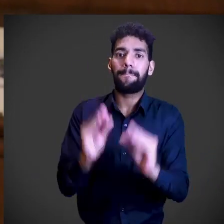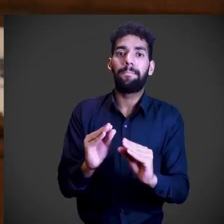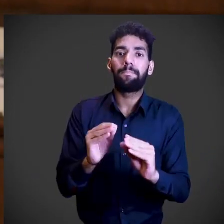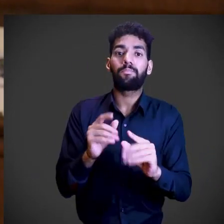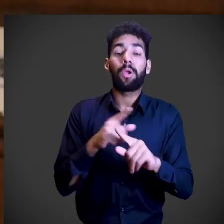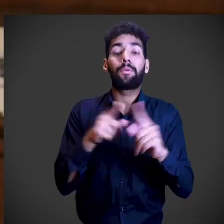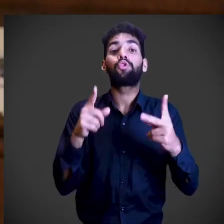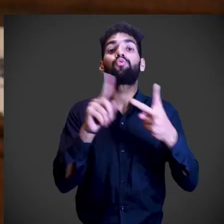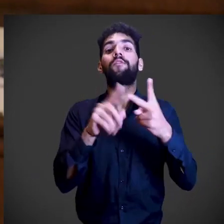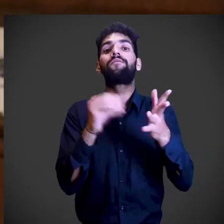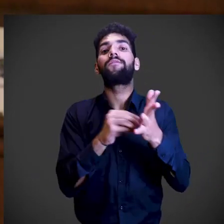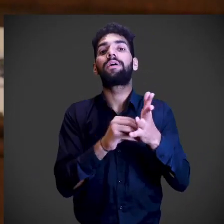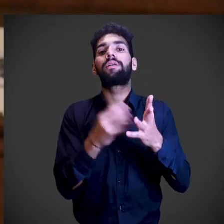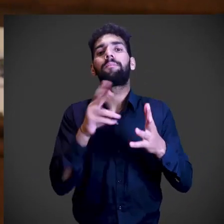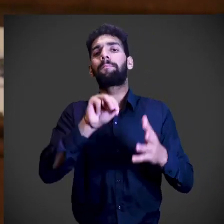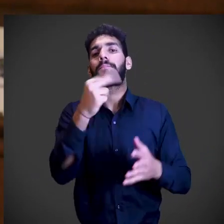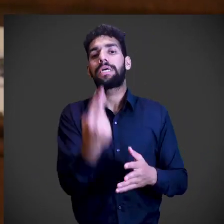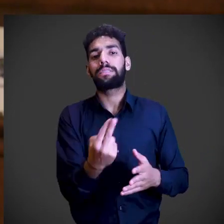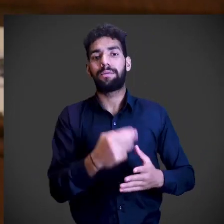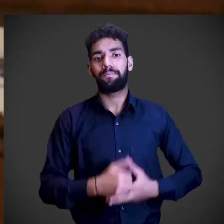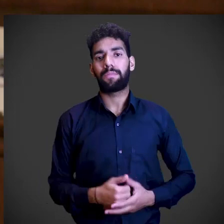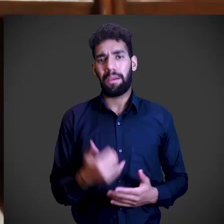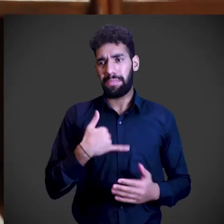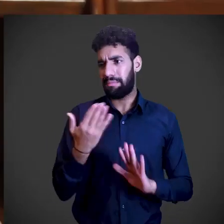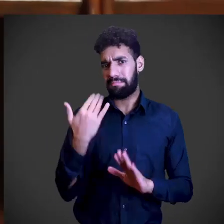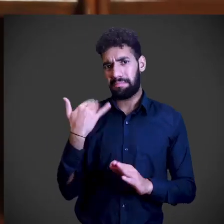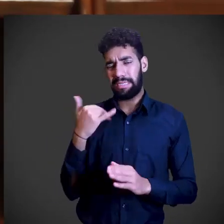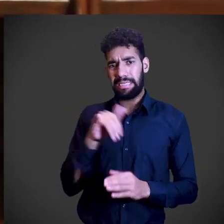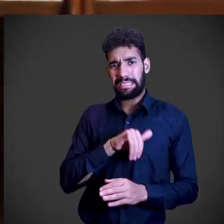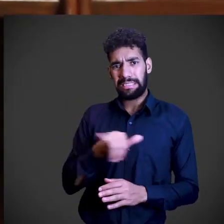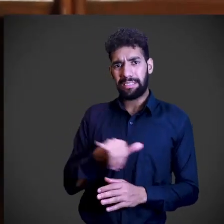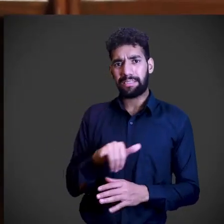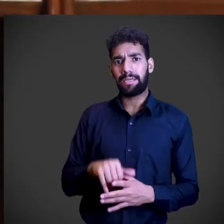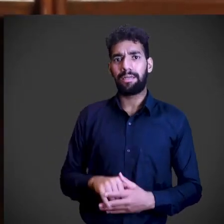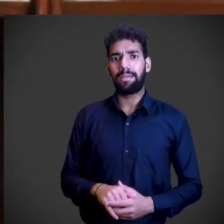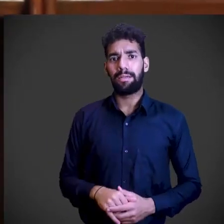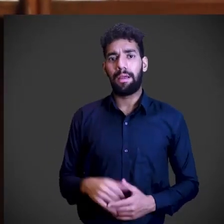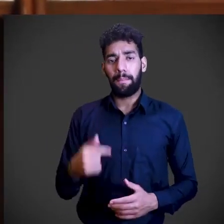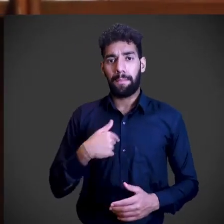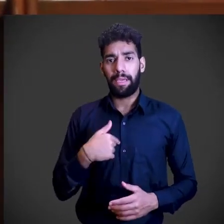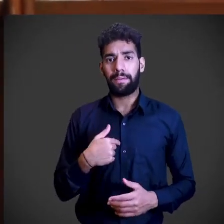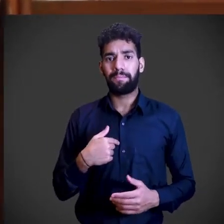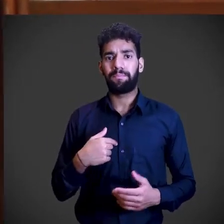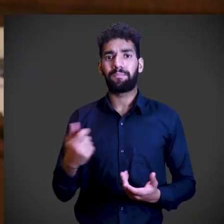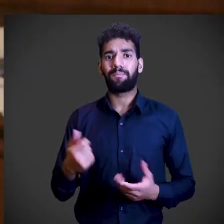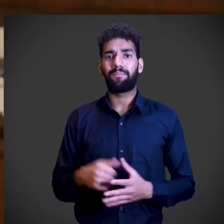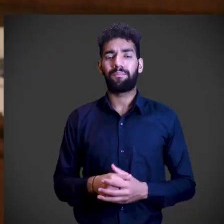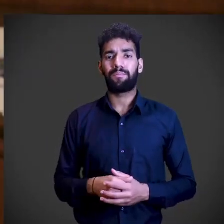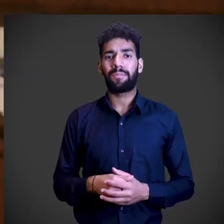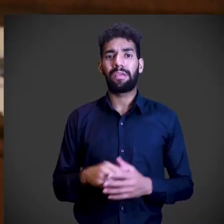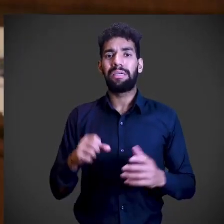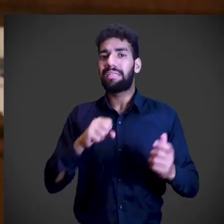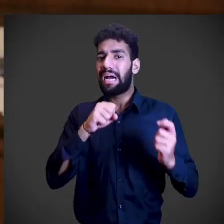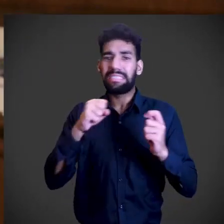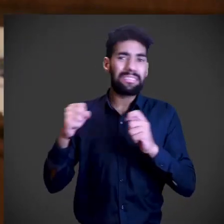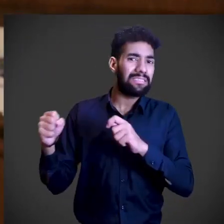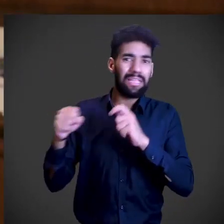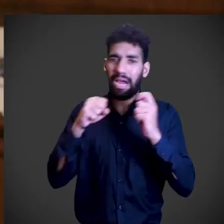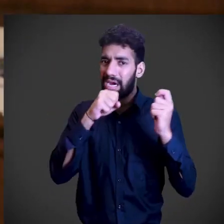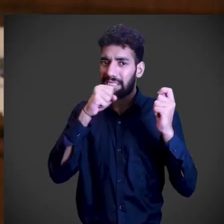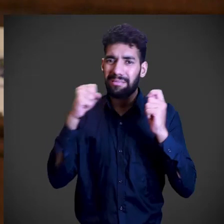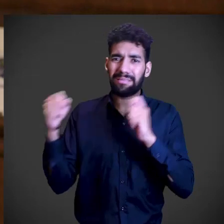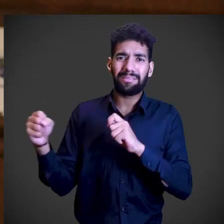फ़ायदा है कि फ़ॉर एग्ज़ाम्पल अभी हमें रिसेंटली ये गंदम का मसला हुआ या चीनी का